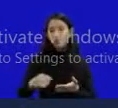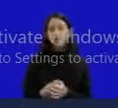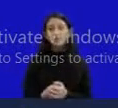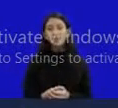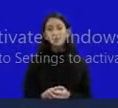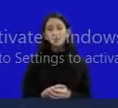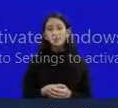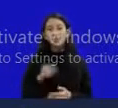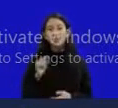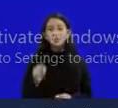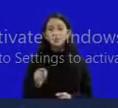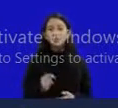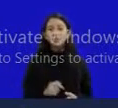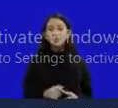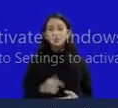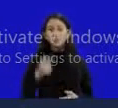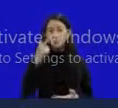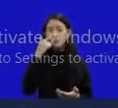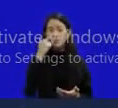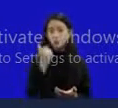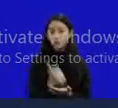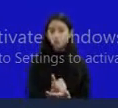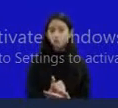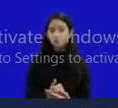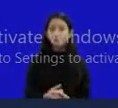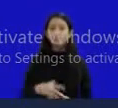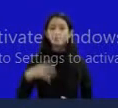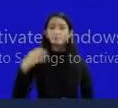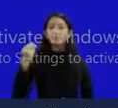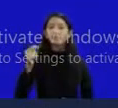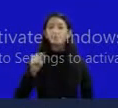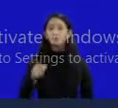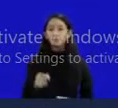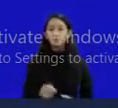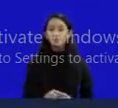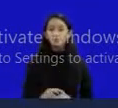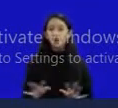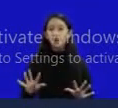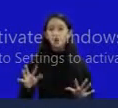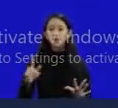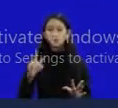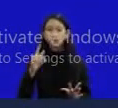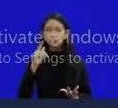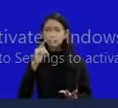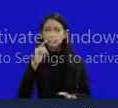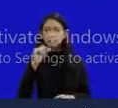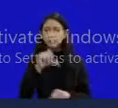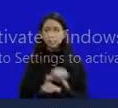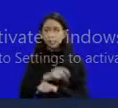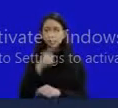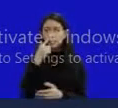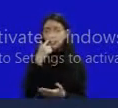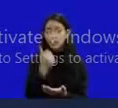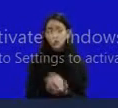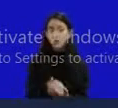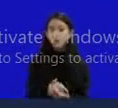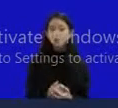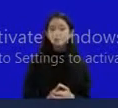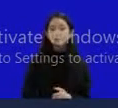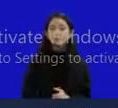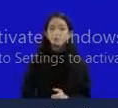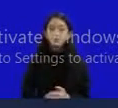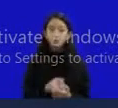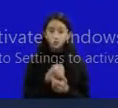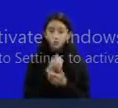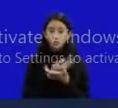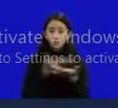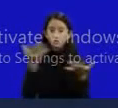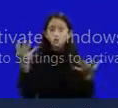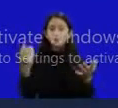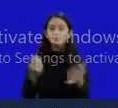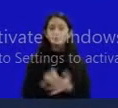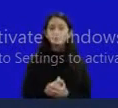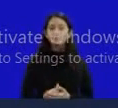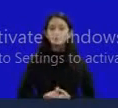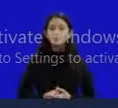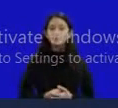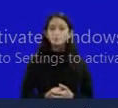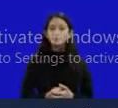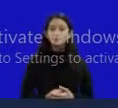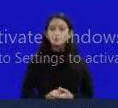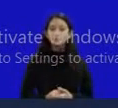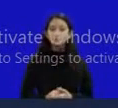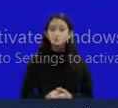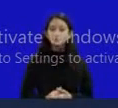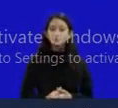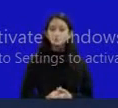suatu organisasi yang sangat penting diluar itu tidak kalah pentingnya adalah Psychosocial dan dampak stres kepada anak-anak